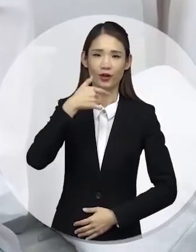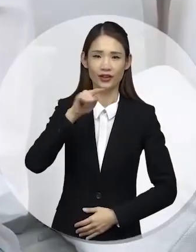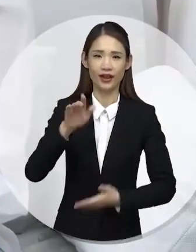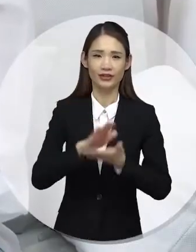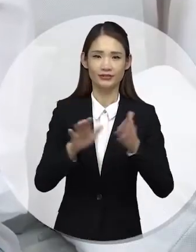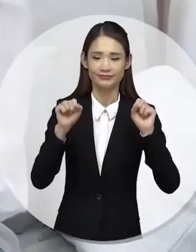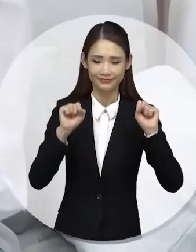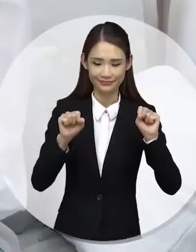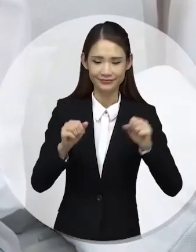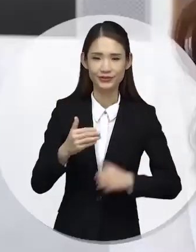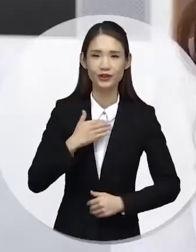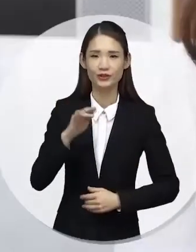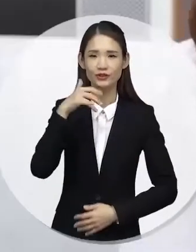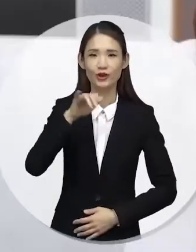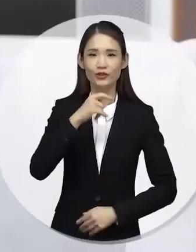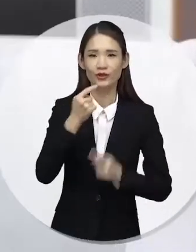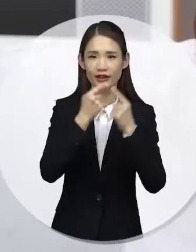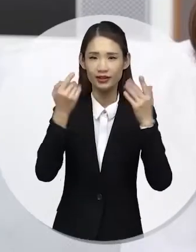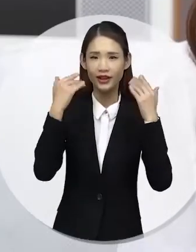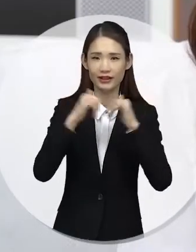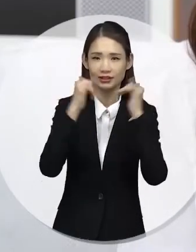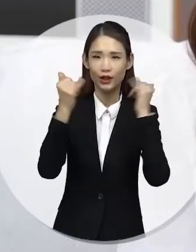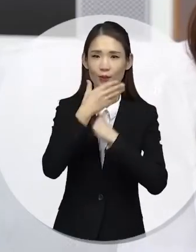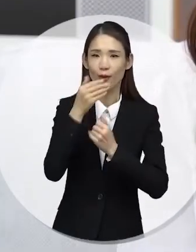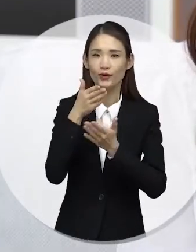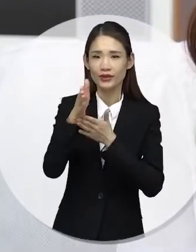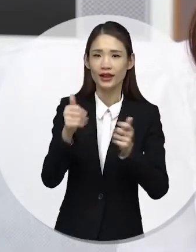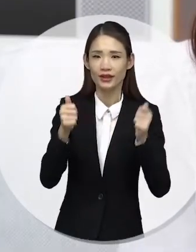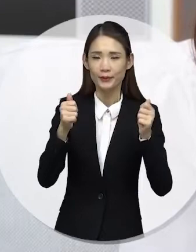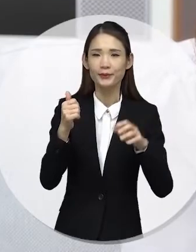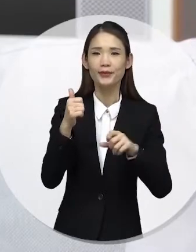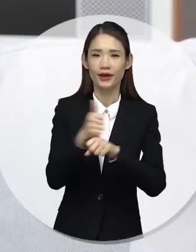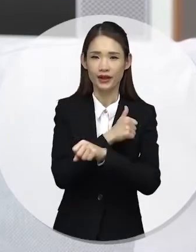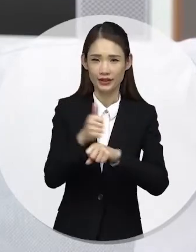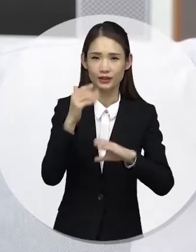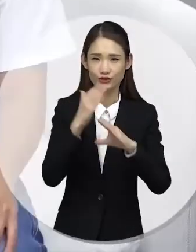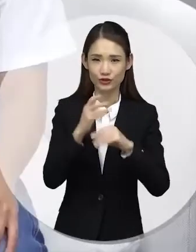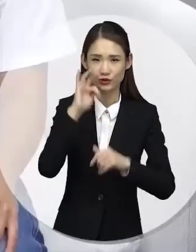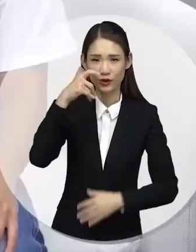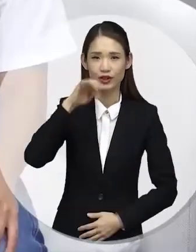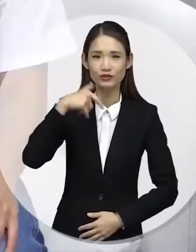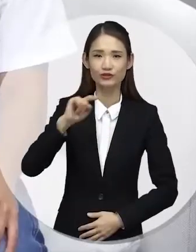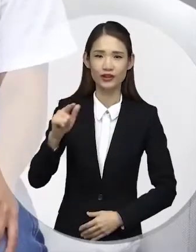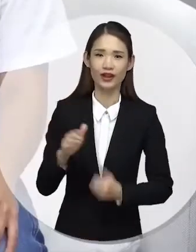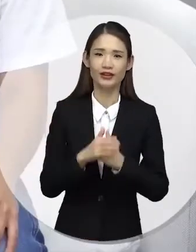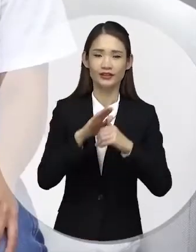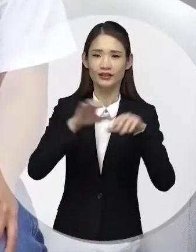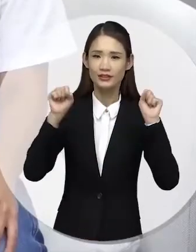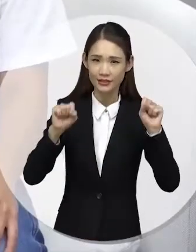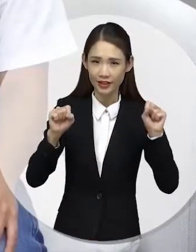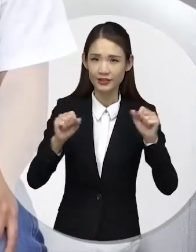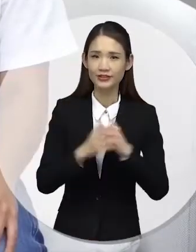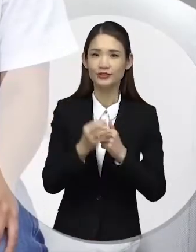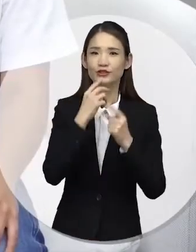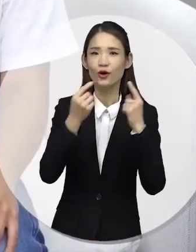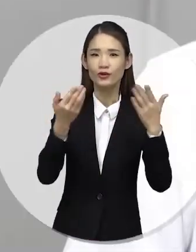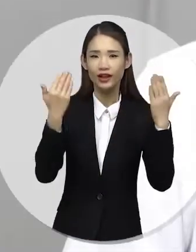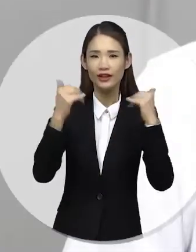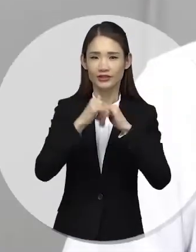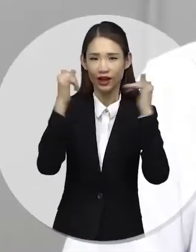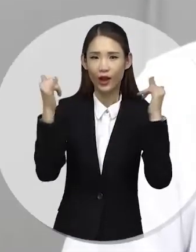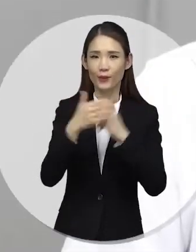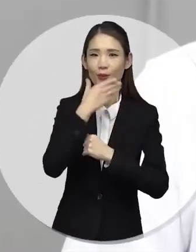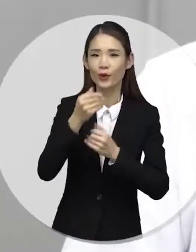네, 안녕하세요. 저는 성균관대학교 사회복지학과에 재학 중인 최여명입니다. 네, 안녕하세요. 저도